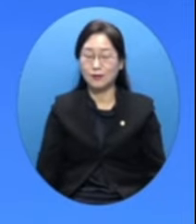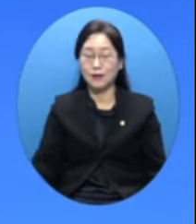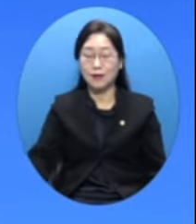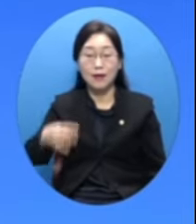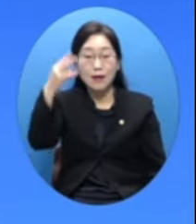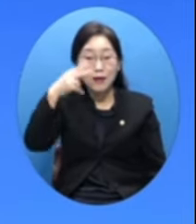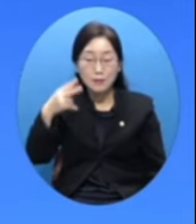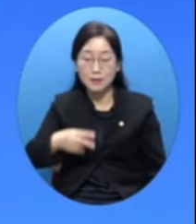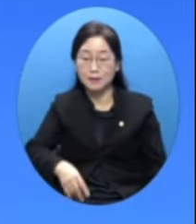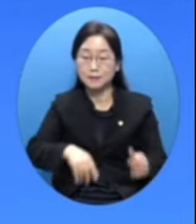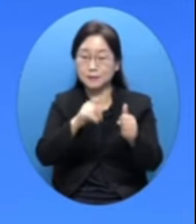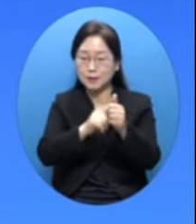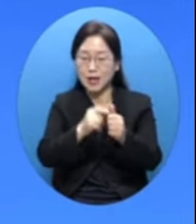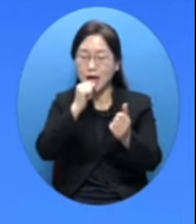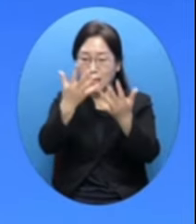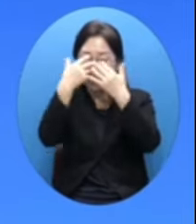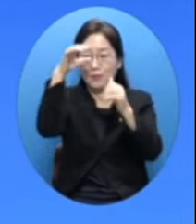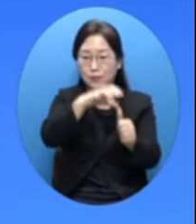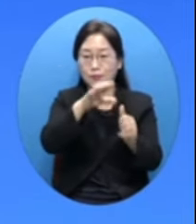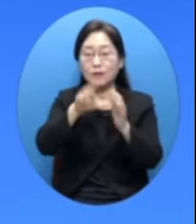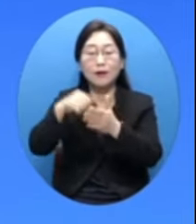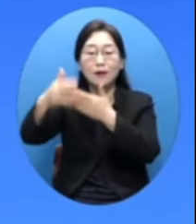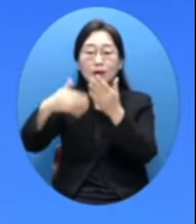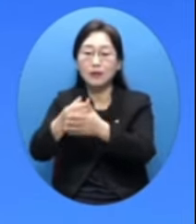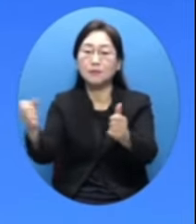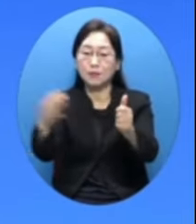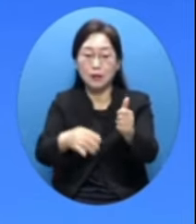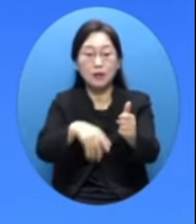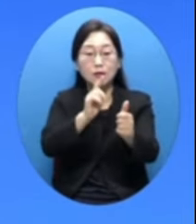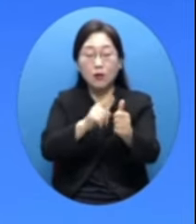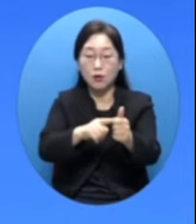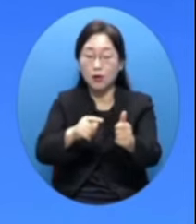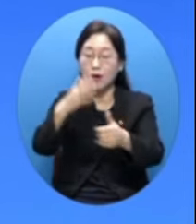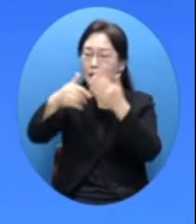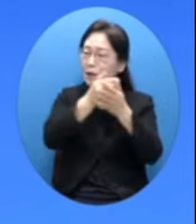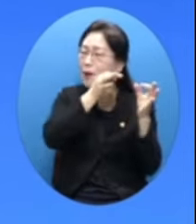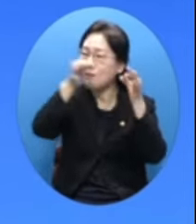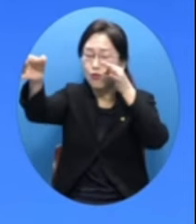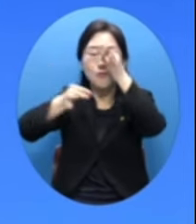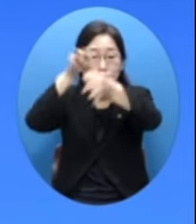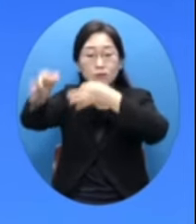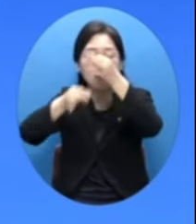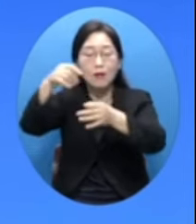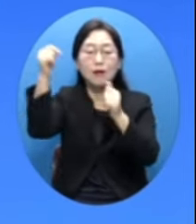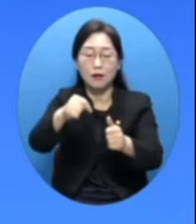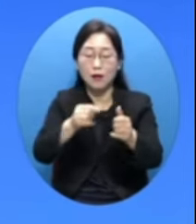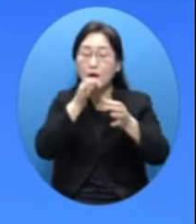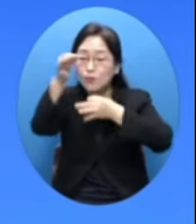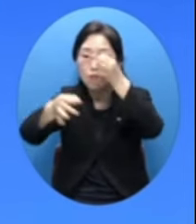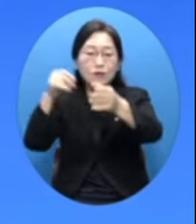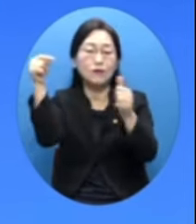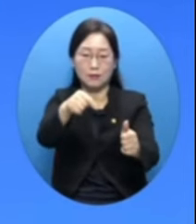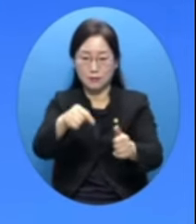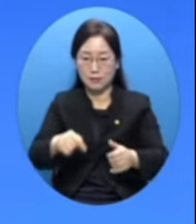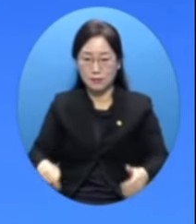예레미야가 감옥에 갇혔을 때 주신 하나님의 말씀입니다. 너는 내게 부르짖으라. 너는 내게 부르짖으라. 너는 내게 부르짖으라.